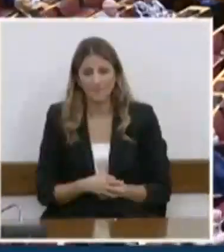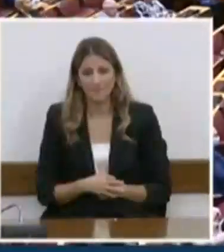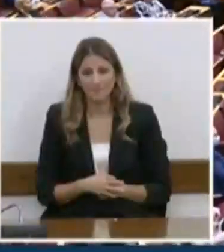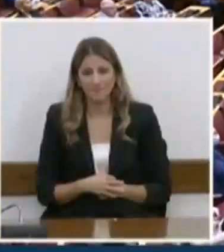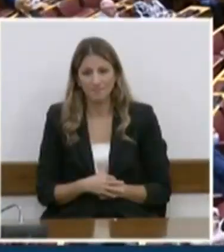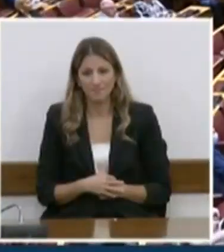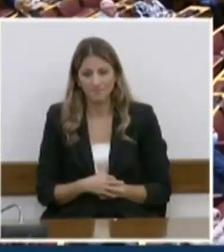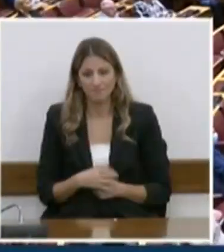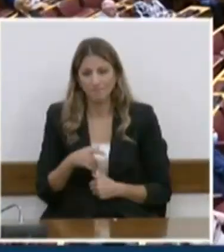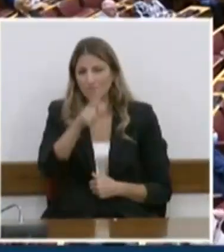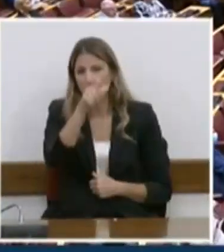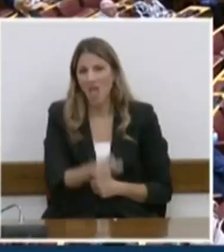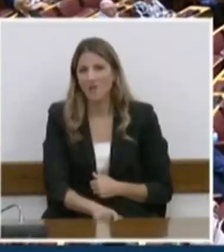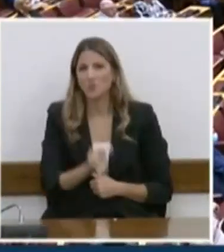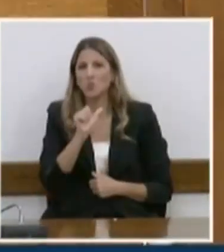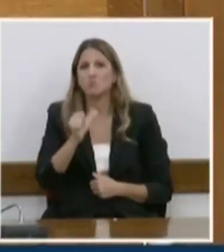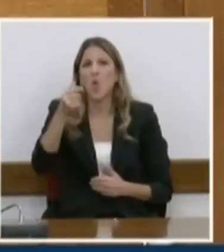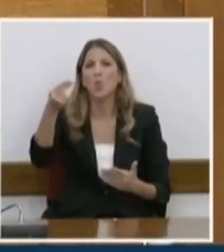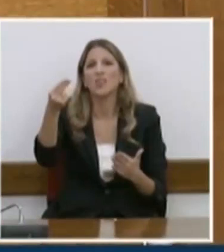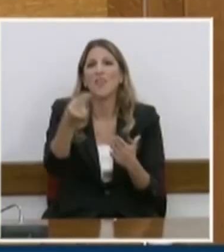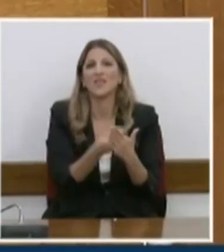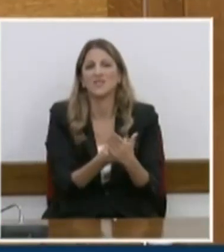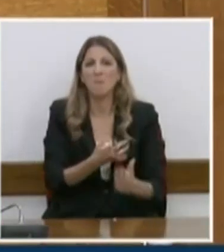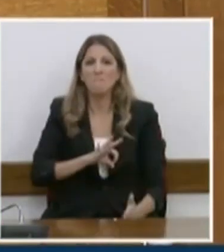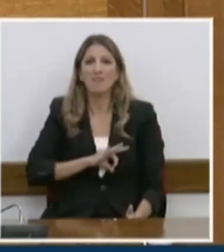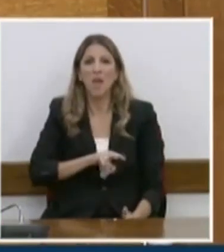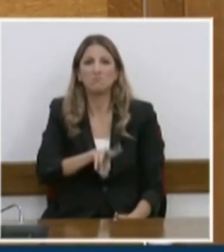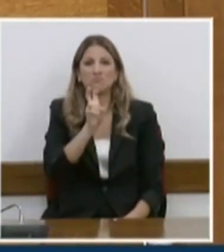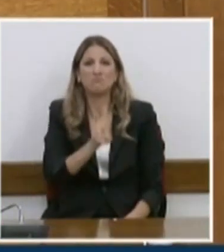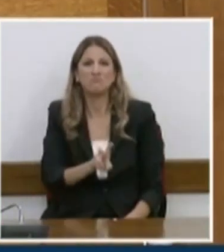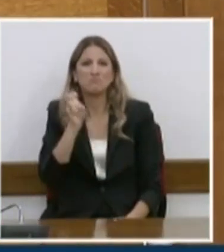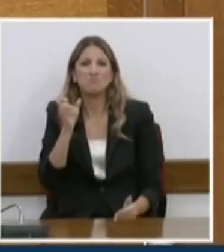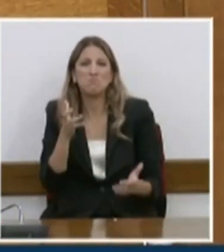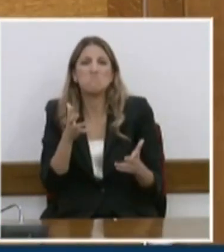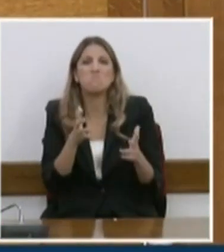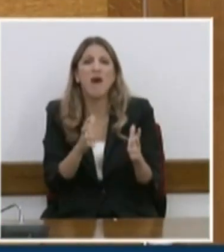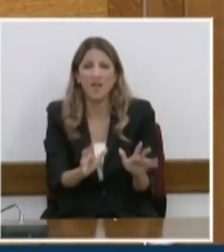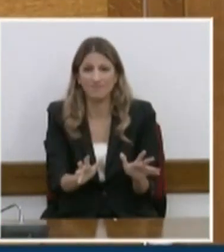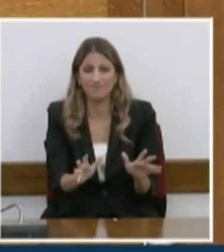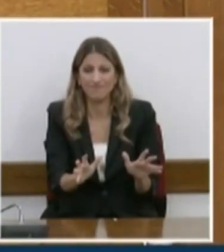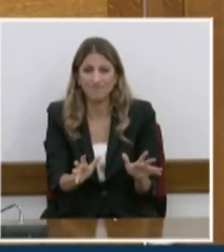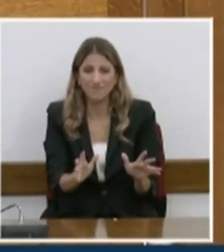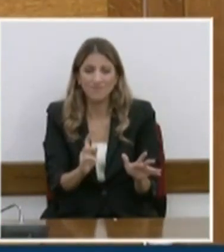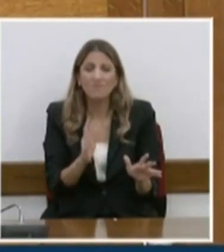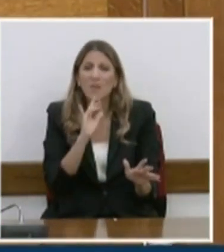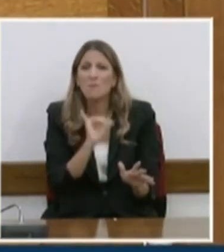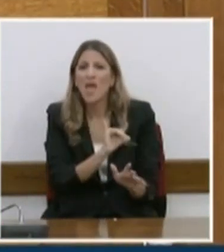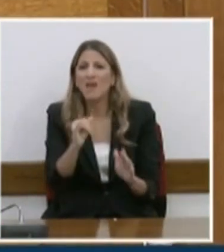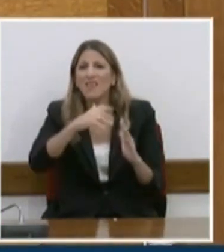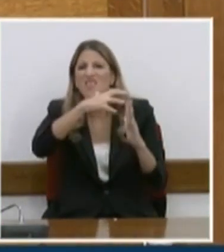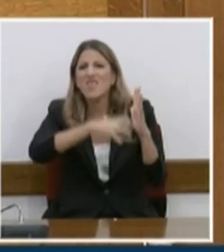Ήταν ένας πρωταθλητής της ζωής, της έδωσε νόημα, ακόμα και με τα λόγια που μας